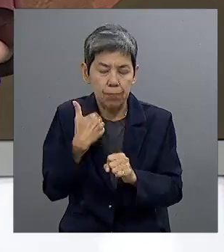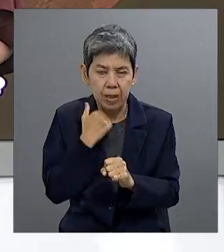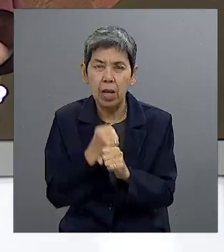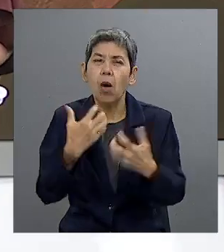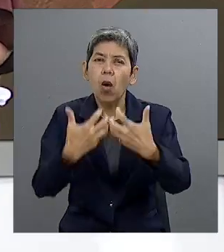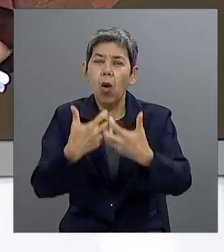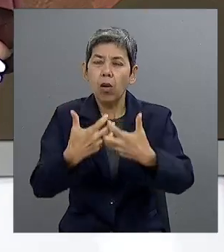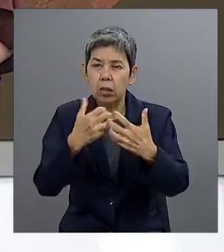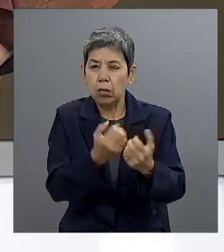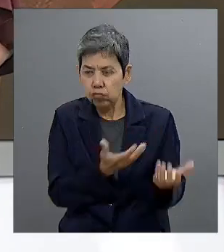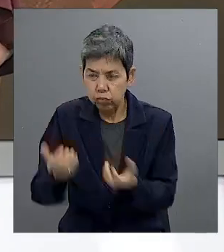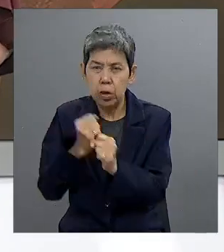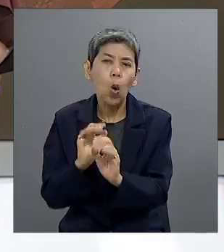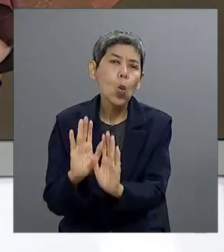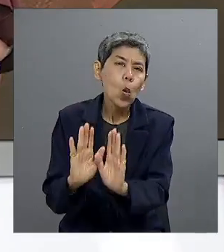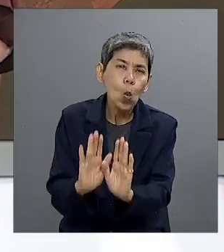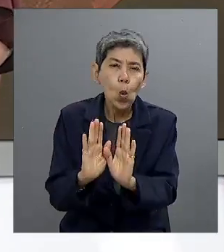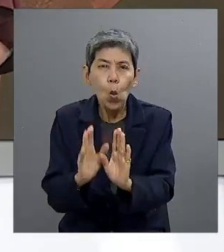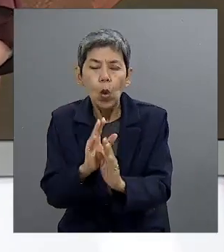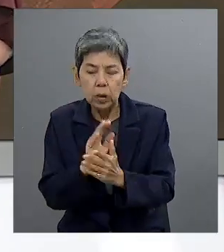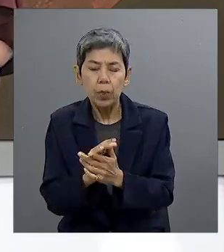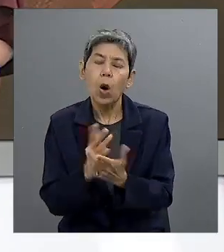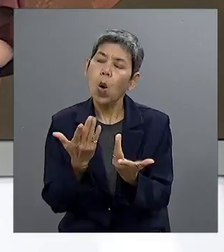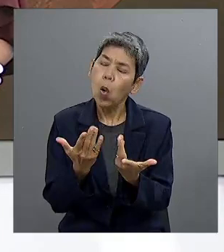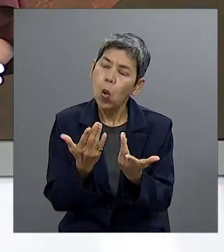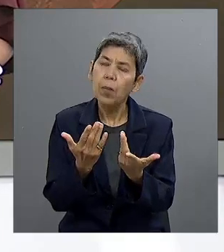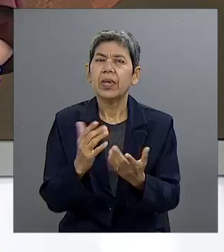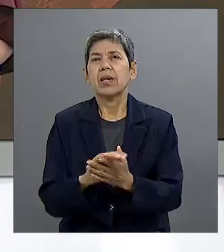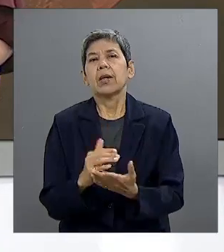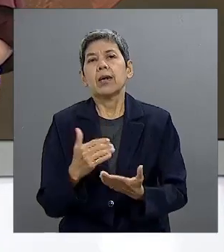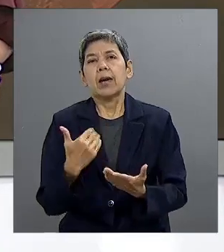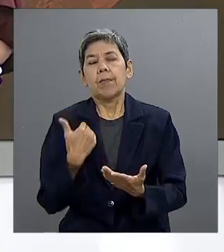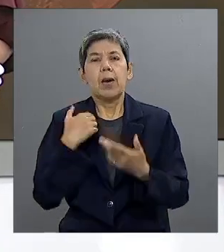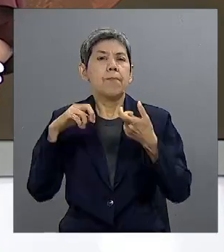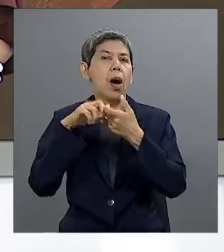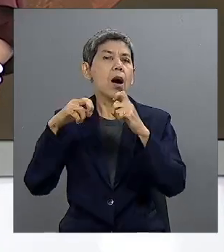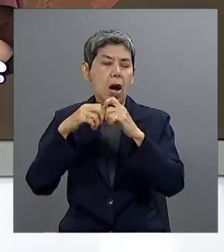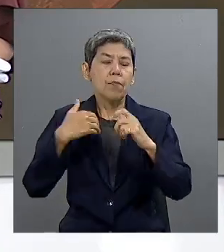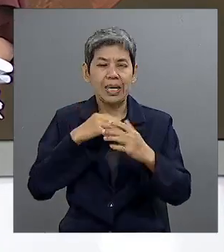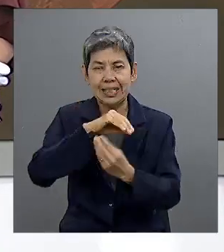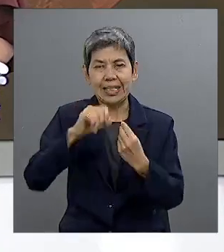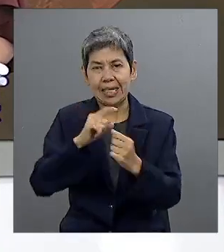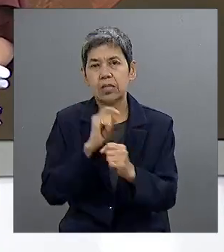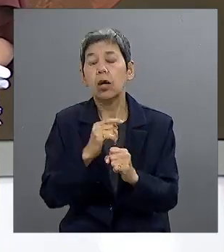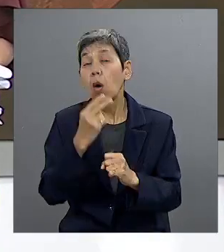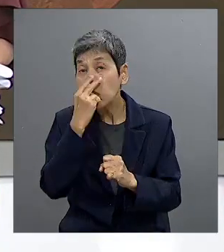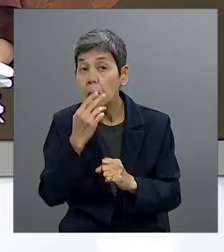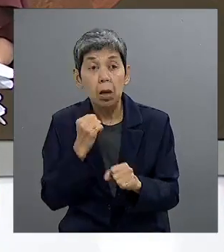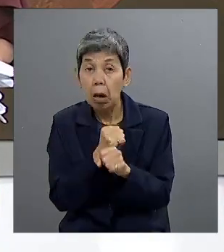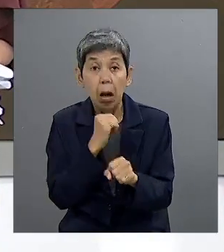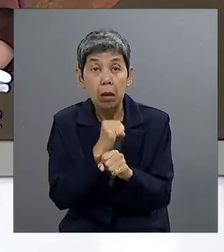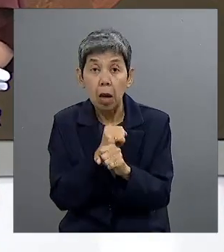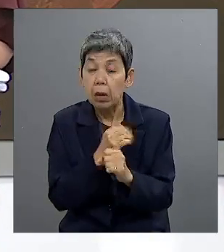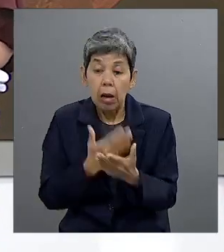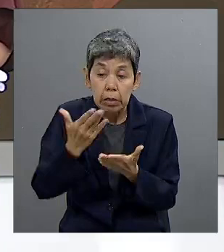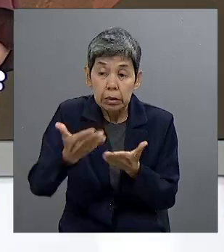โรงงานชะลอไปแล้วนะคะแล้วหน้าจากนี้ก็ยังส่งผลต่อเนื่องไปถึงเศรษฐกิจในภาพใหญ่เพราะว่าไม่สามารถที่จะรับซื้อวัตถุ